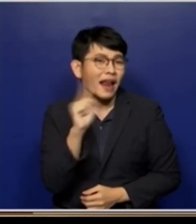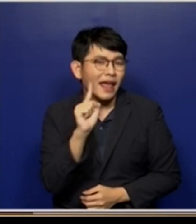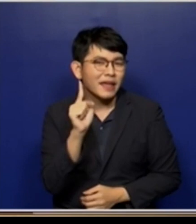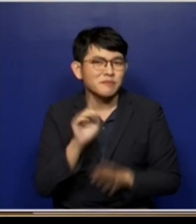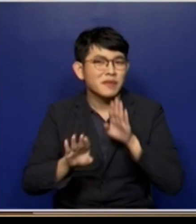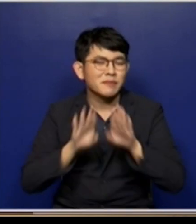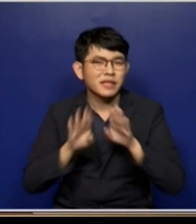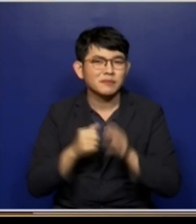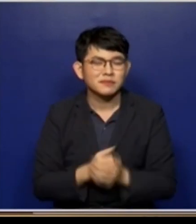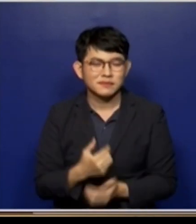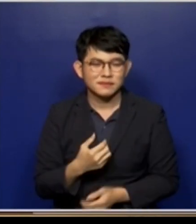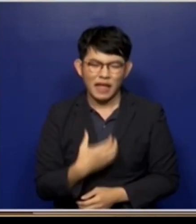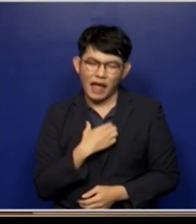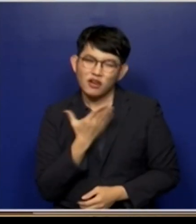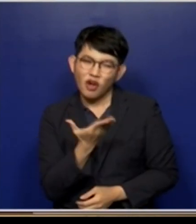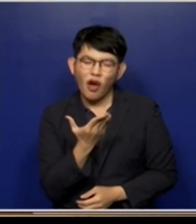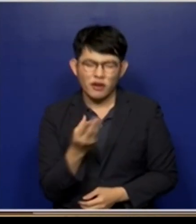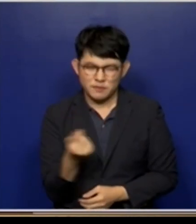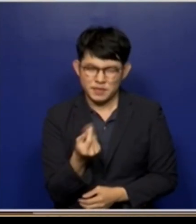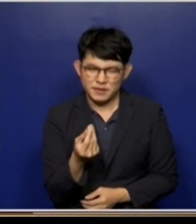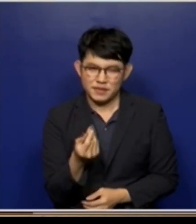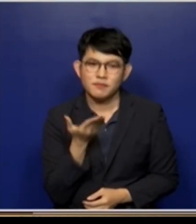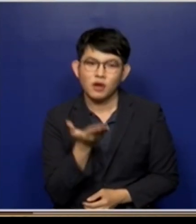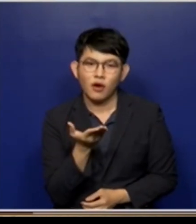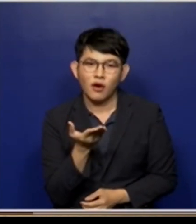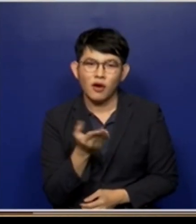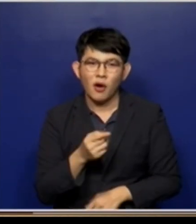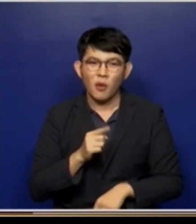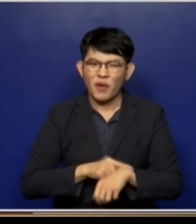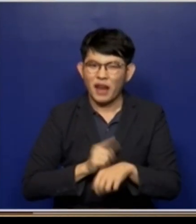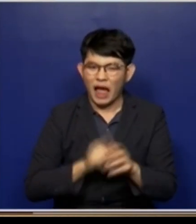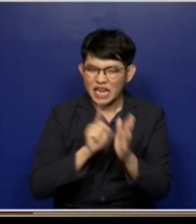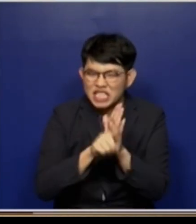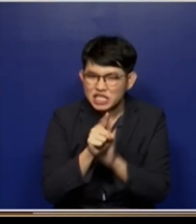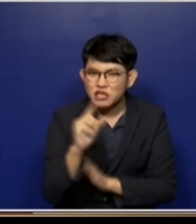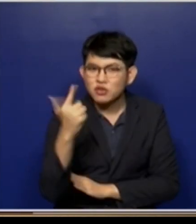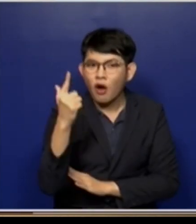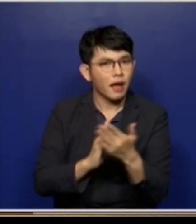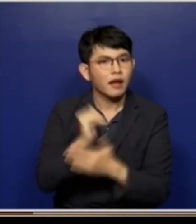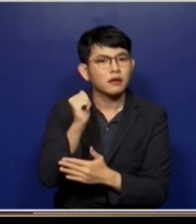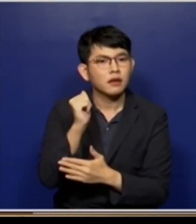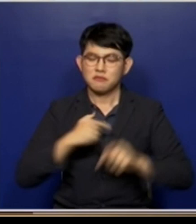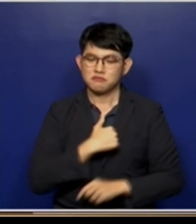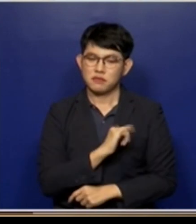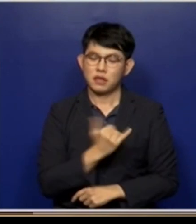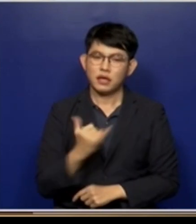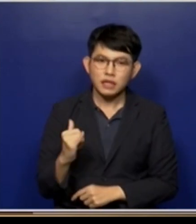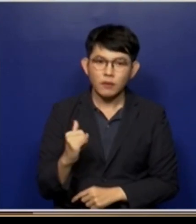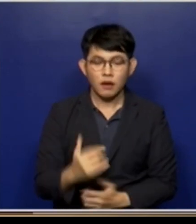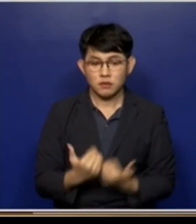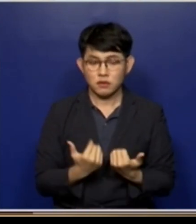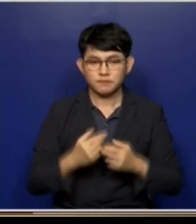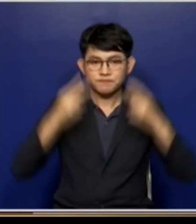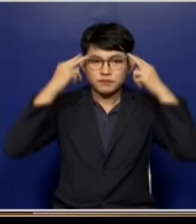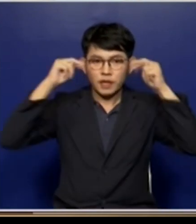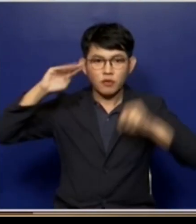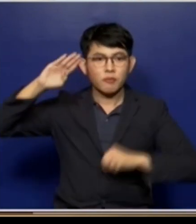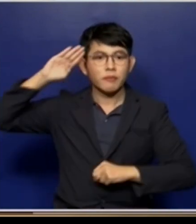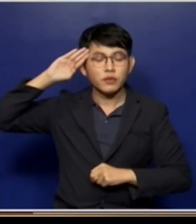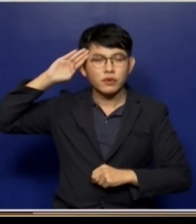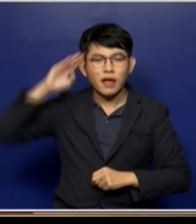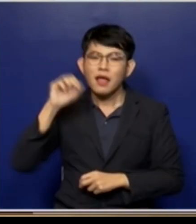จะขอก็รีบขอค่ะนี่เป็นนาทีทองค่ะขออะไรได้ทั้งหมดค่ะสำหรับคนนี้ไปลดเอง